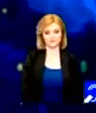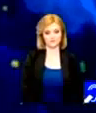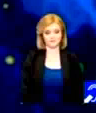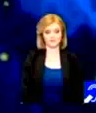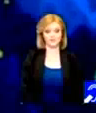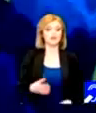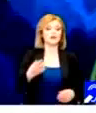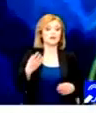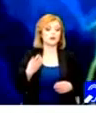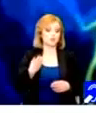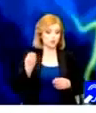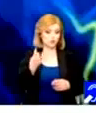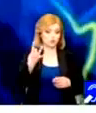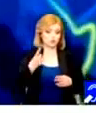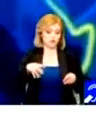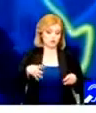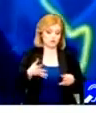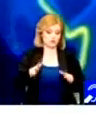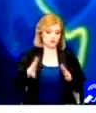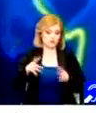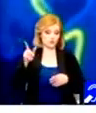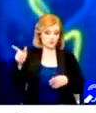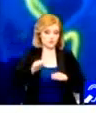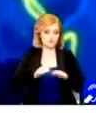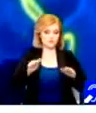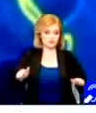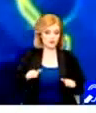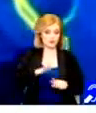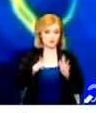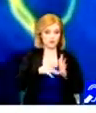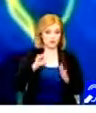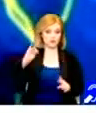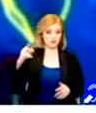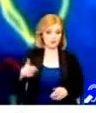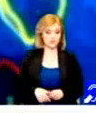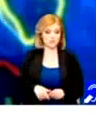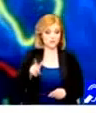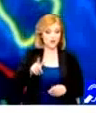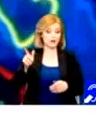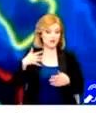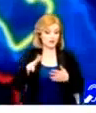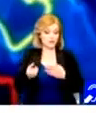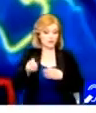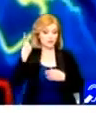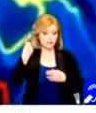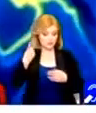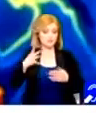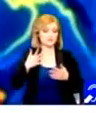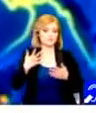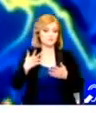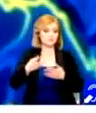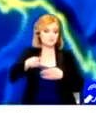Încă o anchetă la Creșa din Iași, de la care 3 angajate și-au dat demisia săptămâna trecută după ce în presă au apărut înregistrări cu ele în timp ce